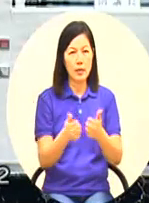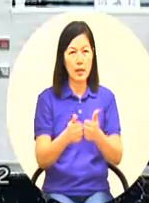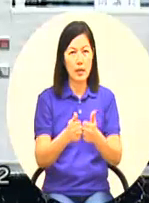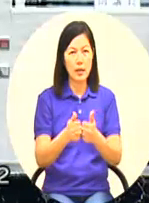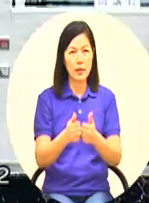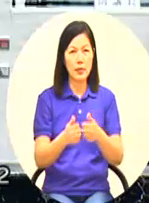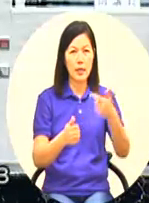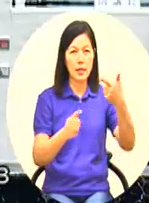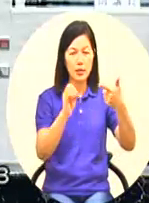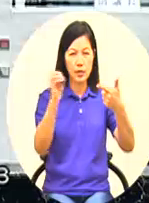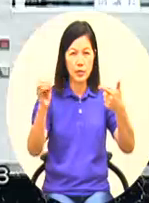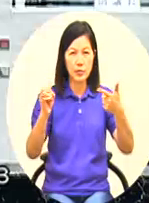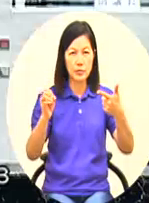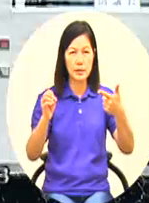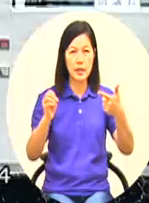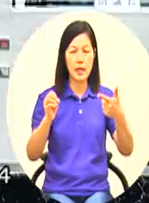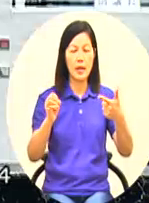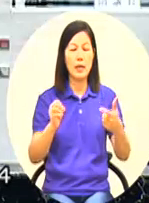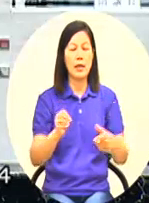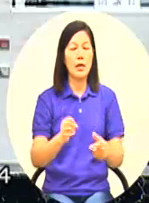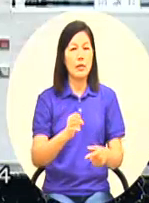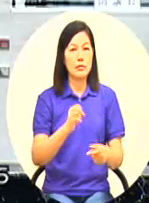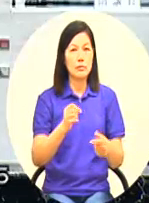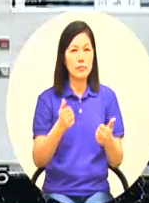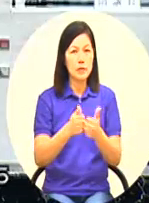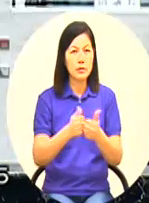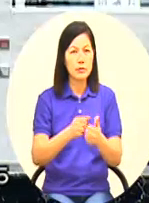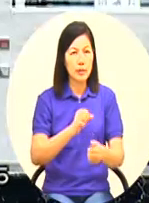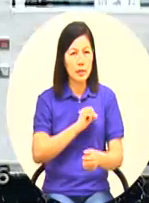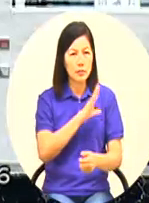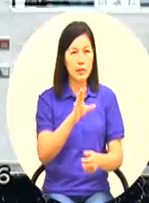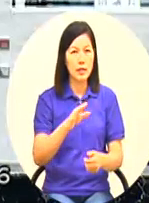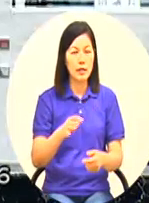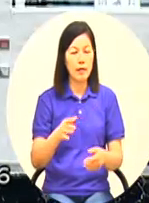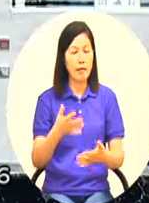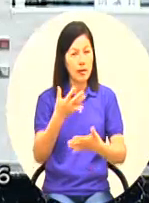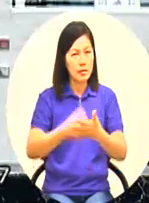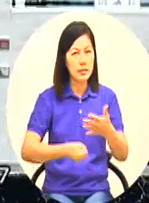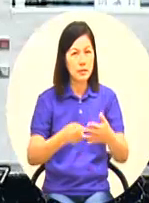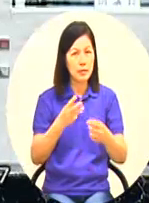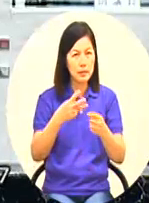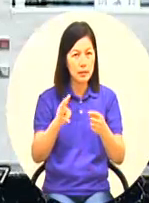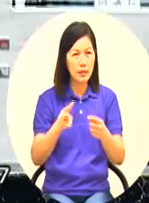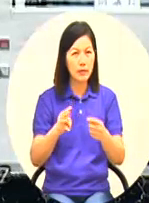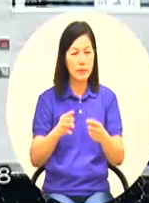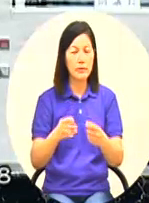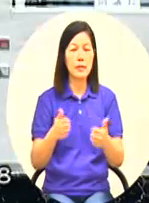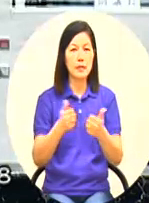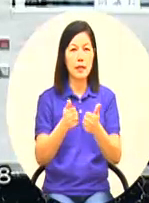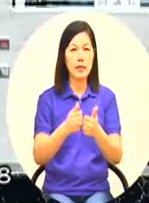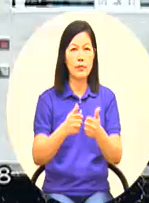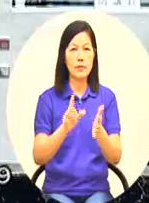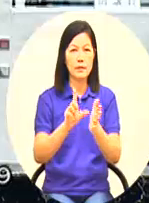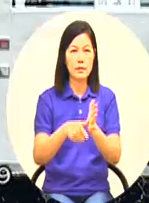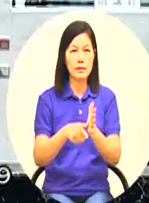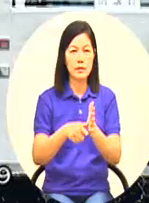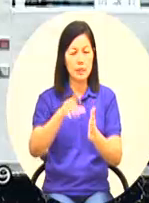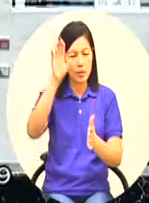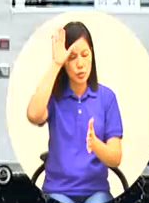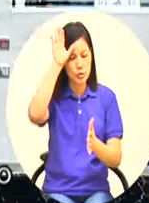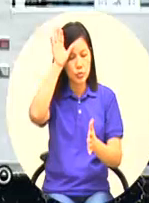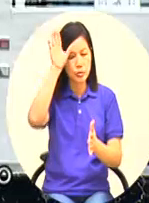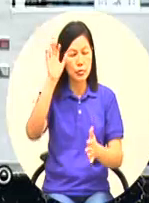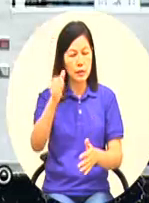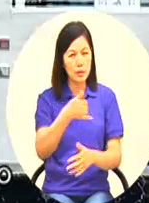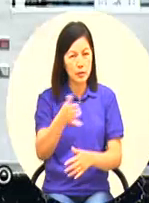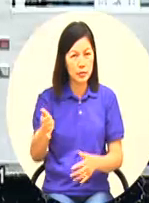六点散会，现在距离散会时间啊只有三分钟，建议延长开会时间到苏延成议员咨